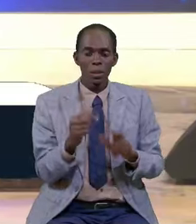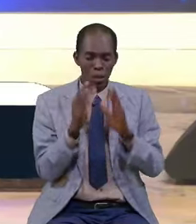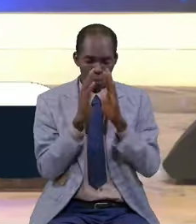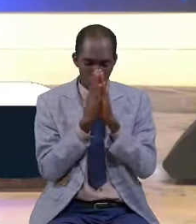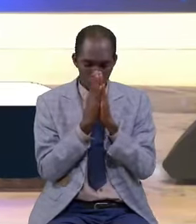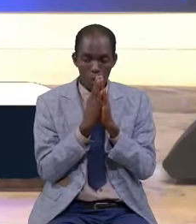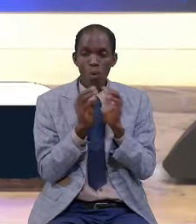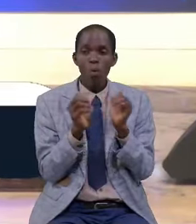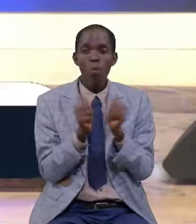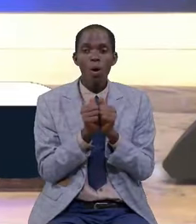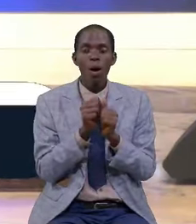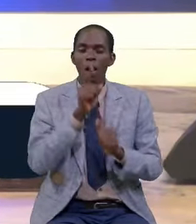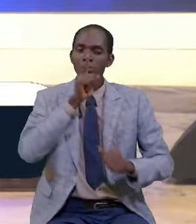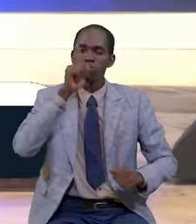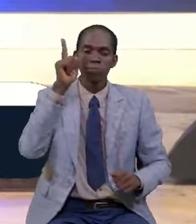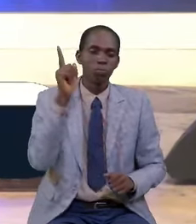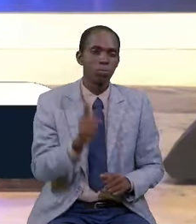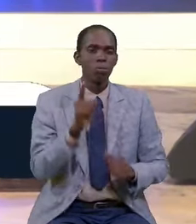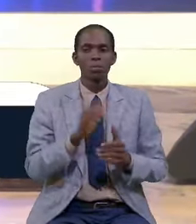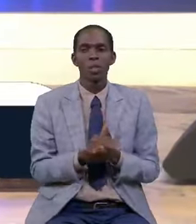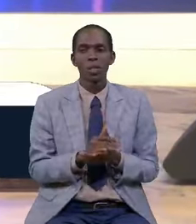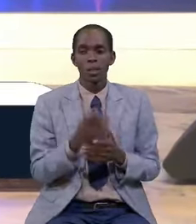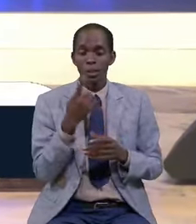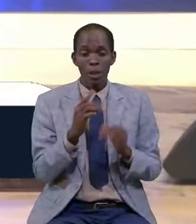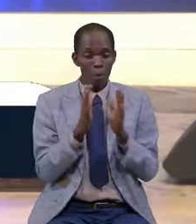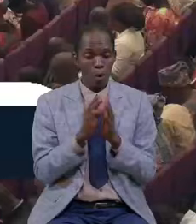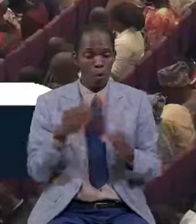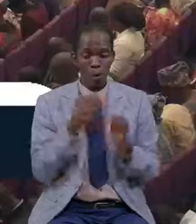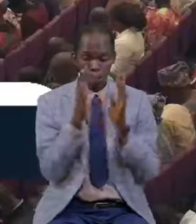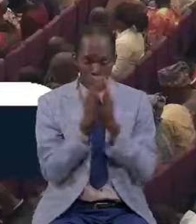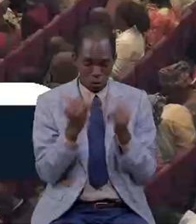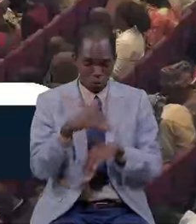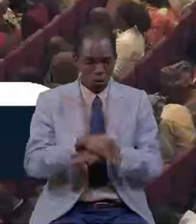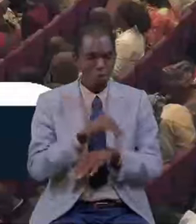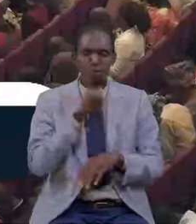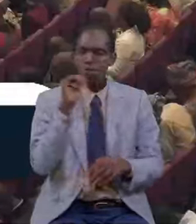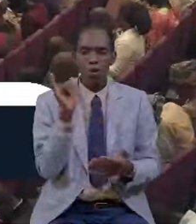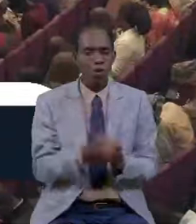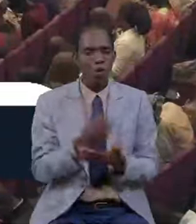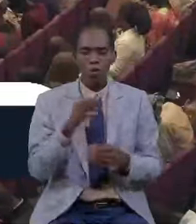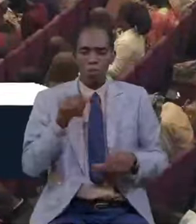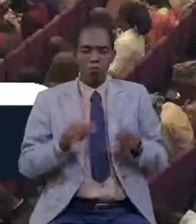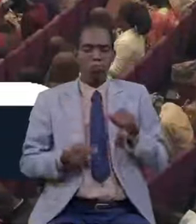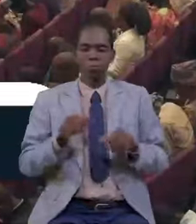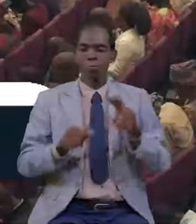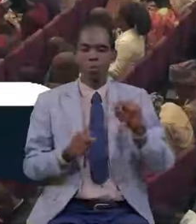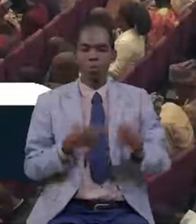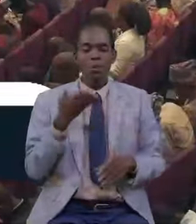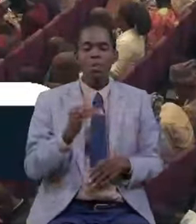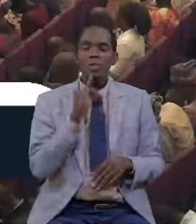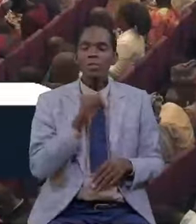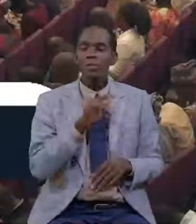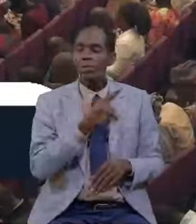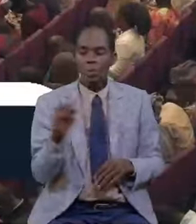prière avec assurance. La prière que nous allons faire ce soir, il n'y a pas de prière de doute. Il n'y a pas de prière